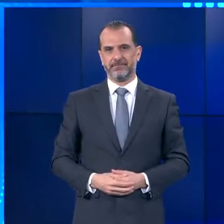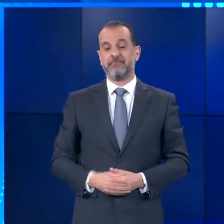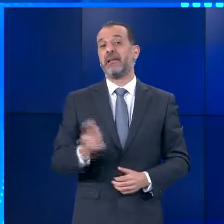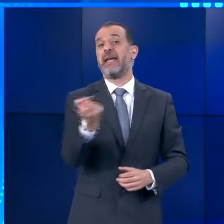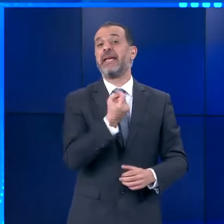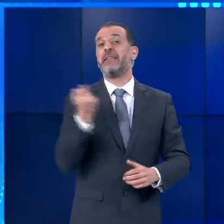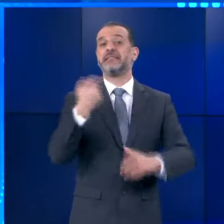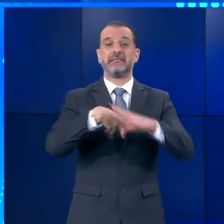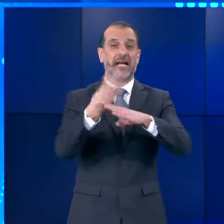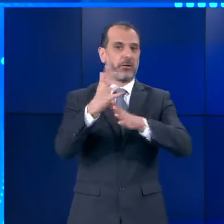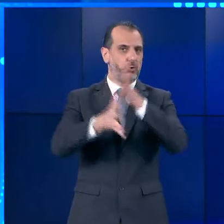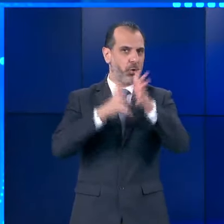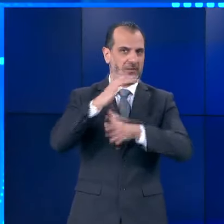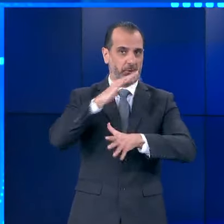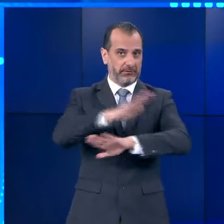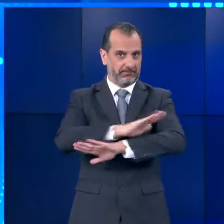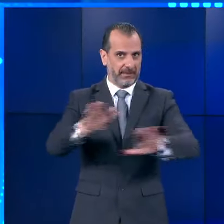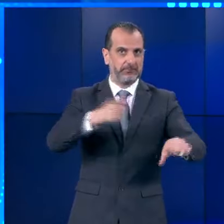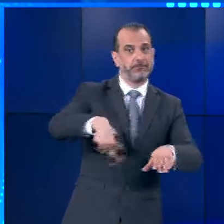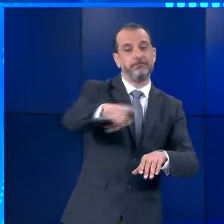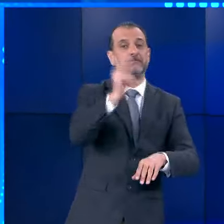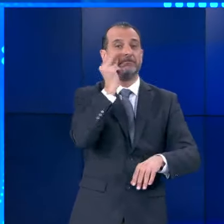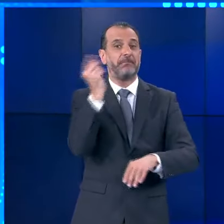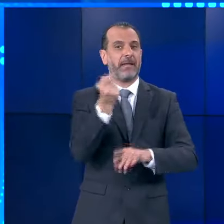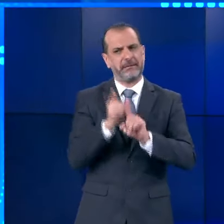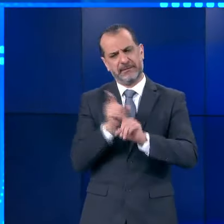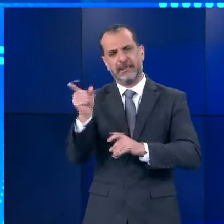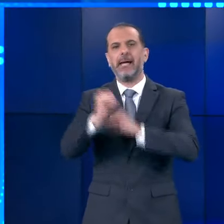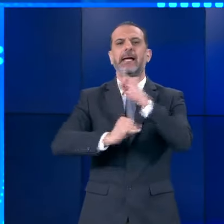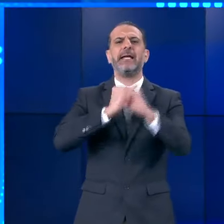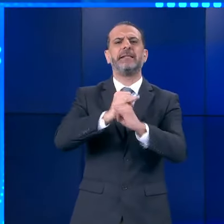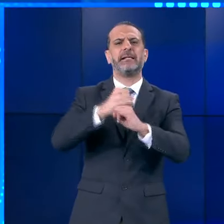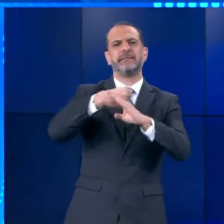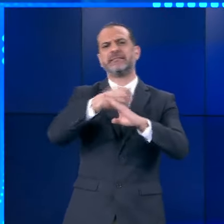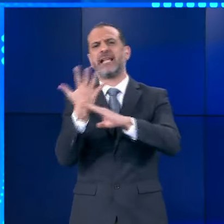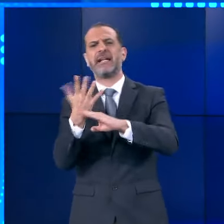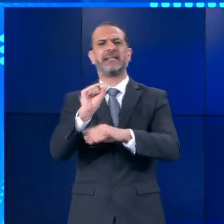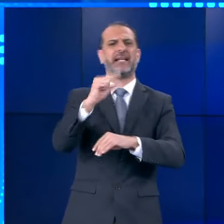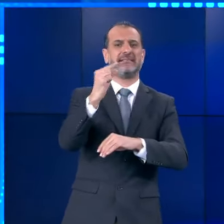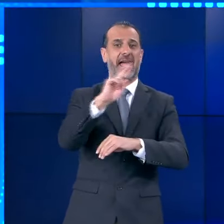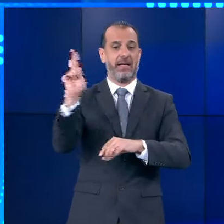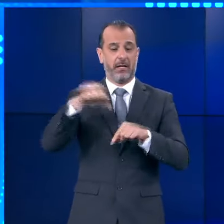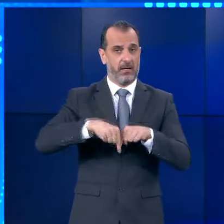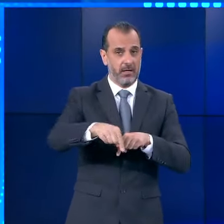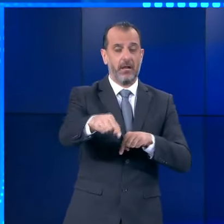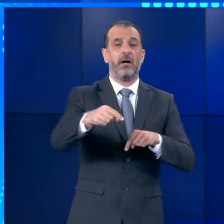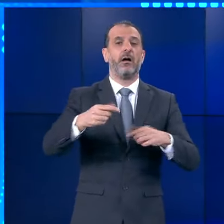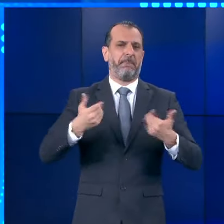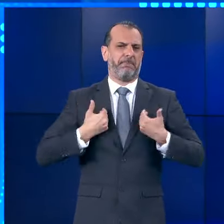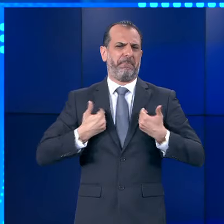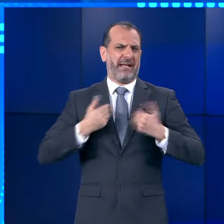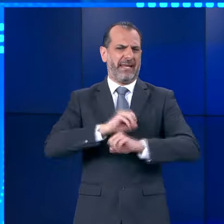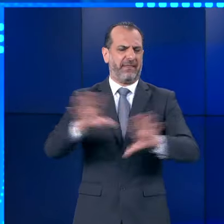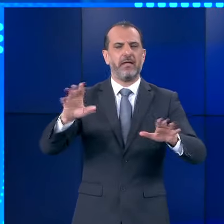Και εδώ ολοκληρώθηκε το δελτίο ειδήσεων του Star και στην ιωματική γλώσσα. Εσείς για συνέχεια ενημέρωση μπορείτε να επισκεφτείτε το star.gr. Ακολουθεί η